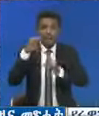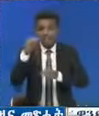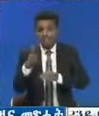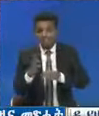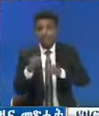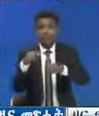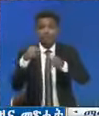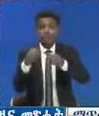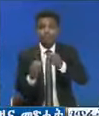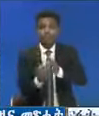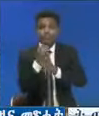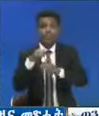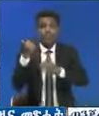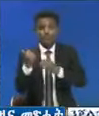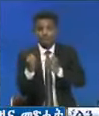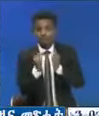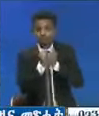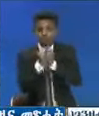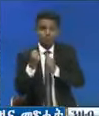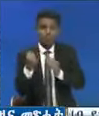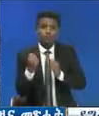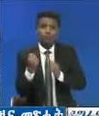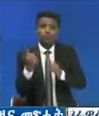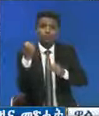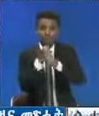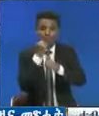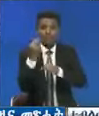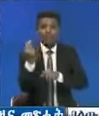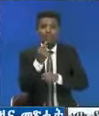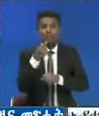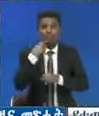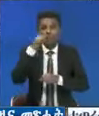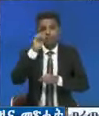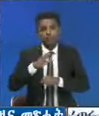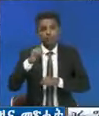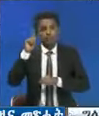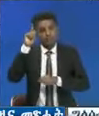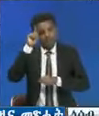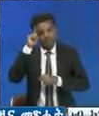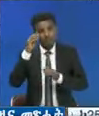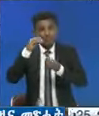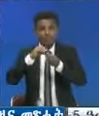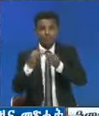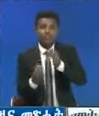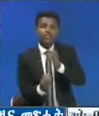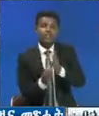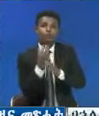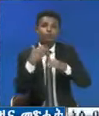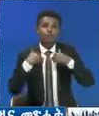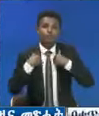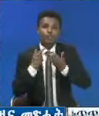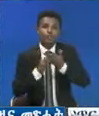ላይ ሌሎች ሰብሎችንም በማልማት እየተጠቀሙ ናቸው ብለዋል አቶ ነጋም። በተጓዳኝ ዳብል ክሮፒንግ ወይም ሌላ ተጨማሪ ሰብልም እያመረቱበት ነው ያሉ፣ ይህም መሬት ማለት